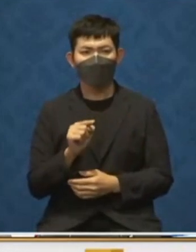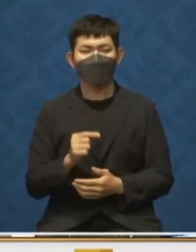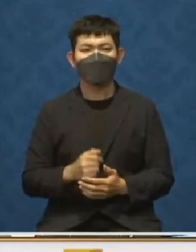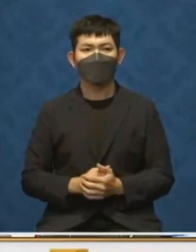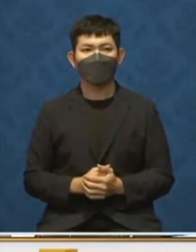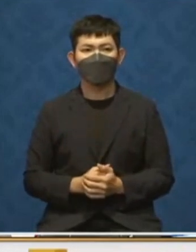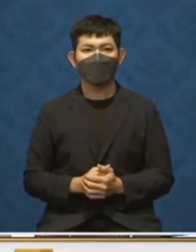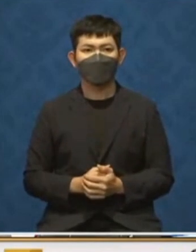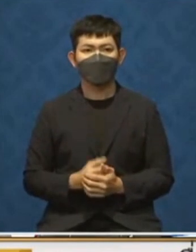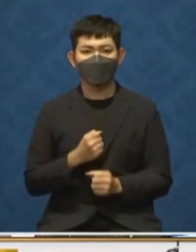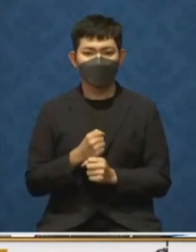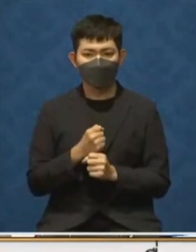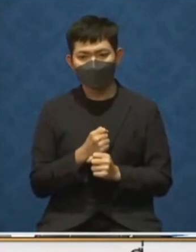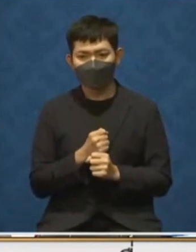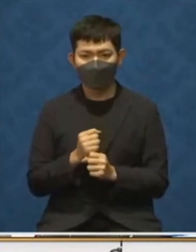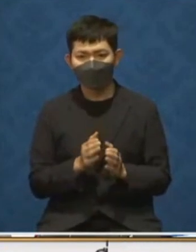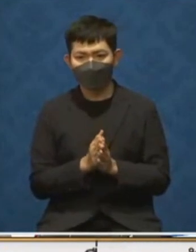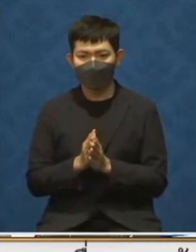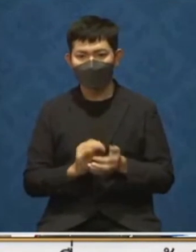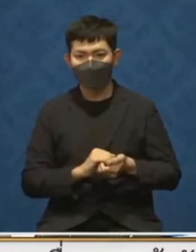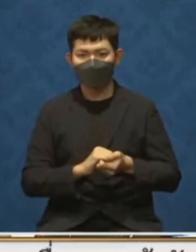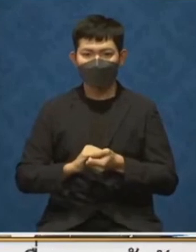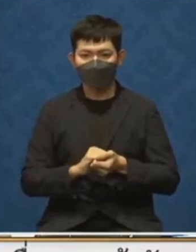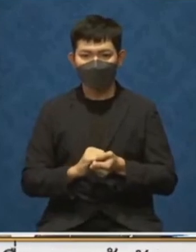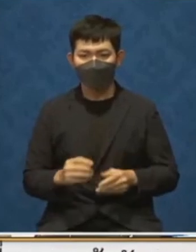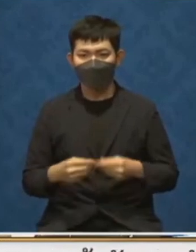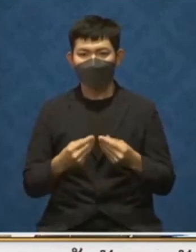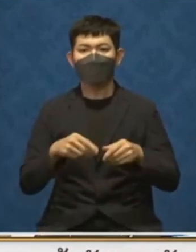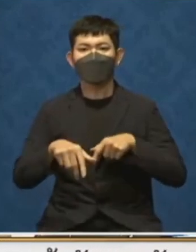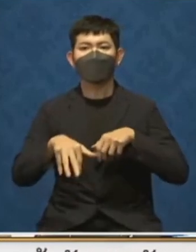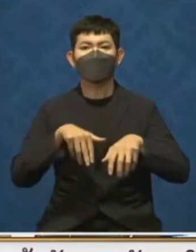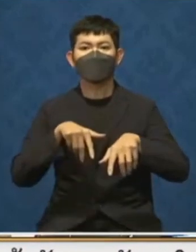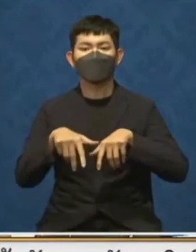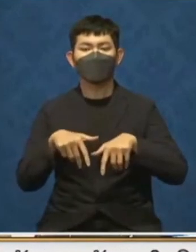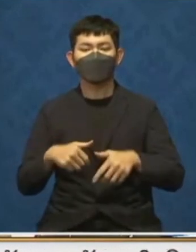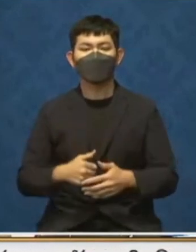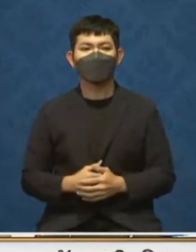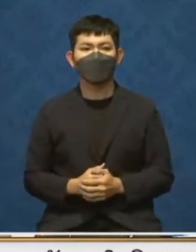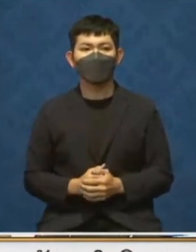ร่วมกันทำงานครับเพื่อประชาชนกันทั้งนั้นนะครับ